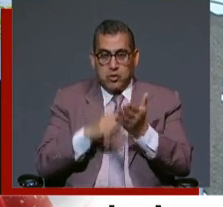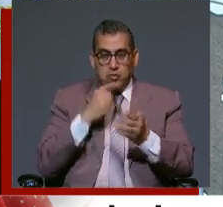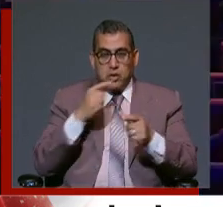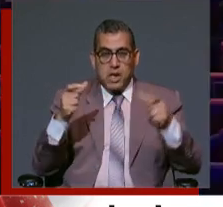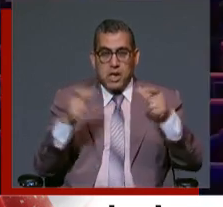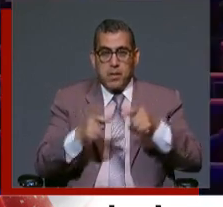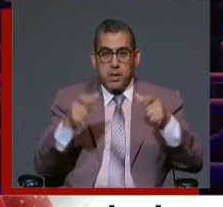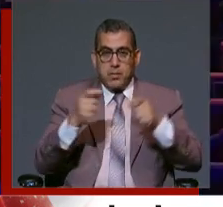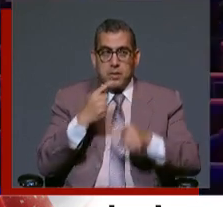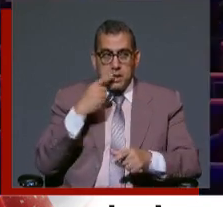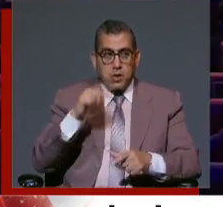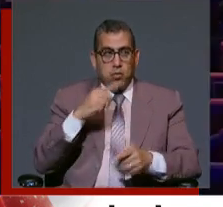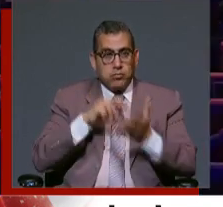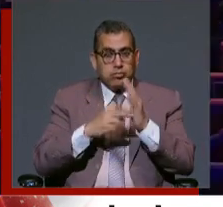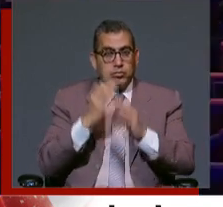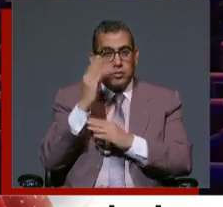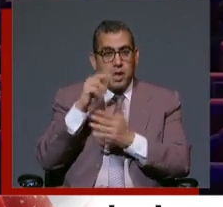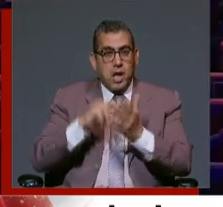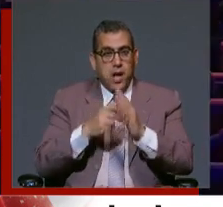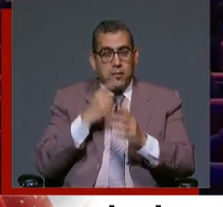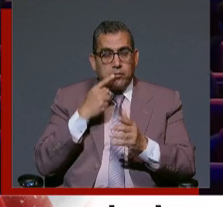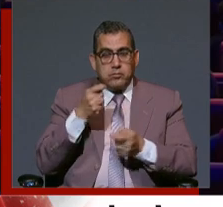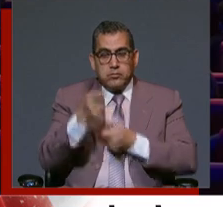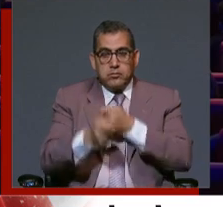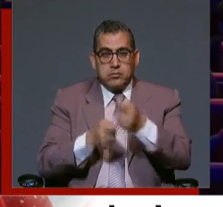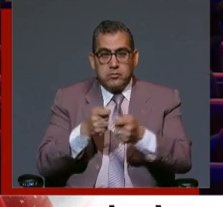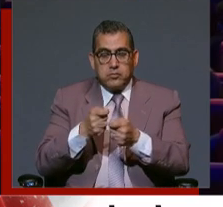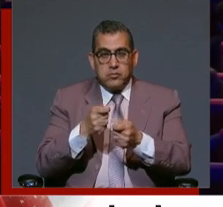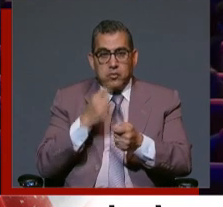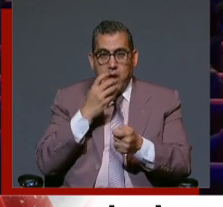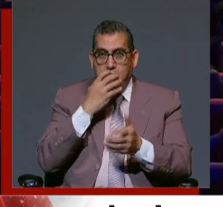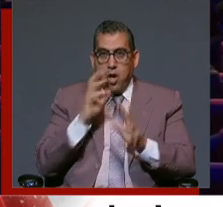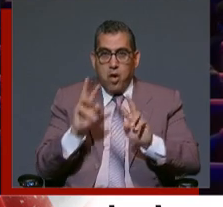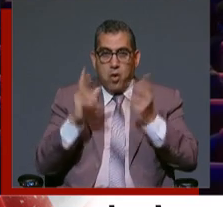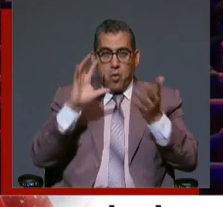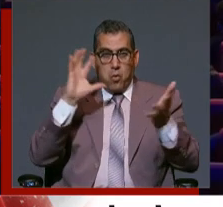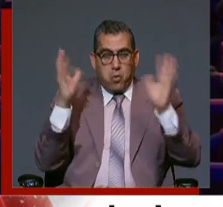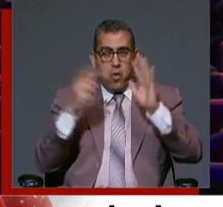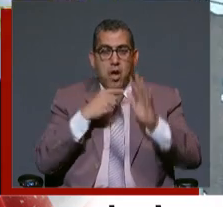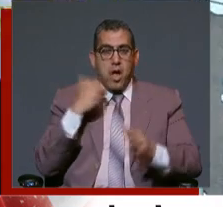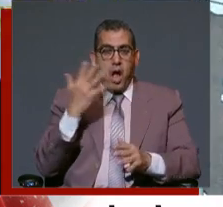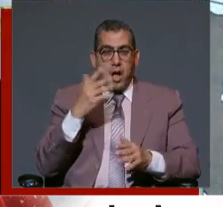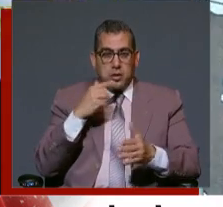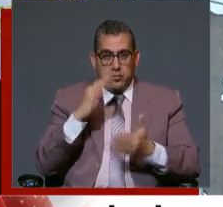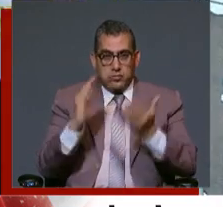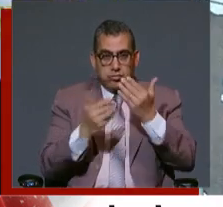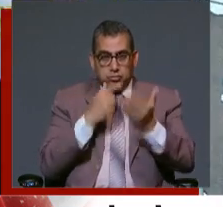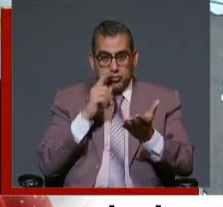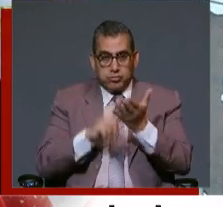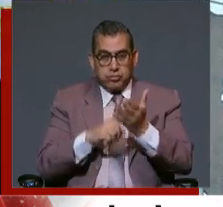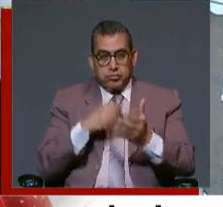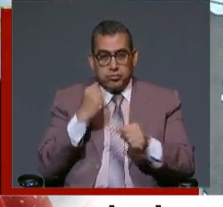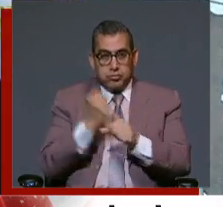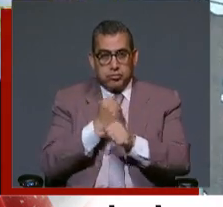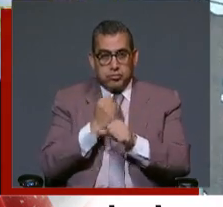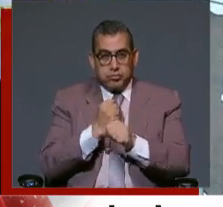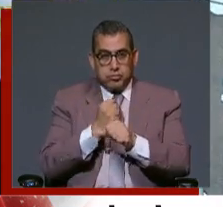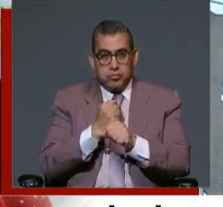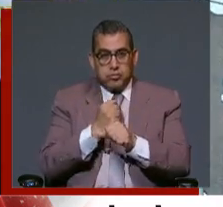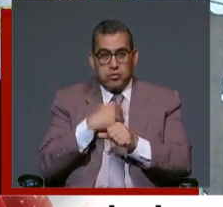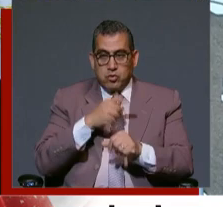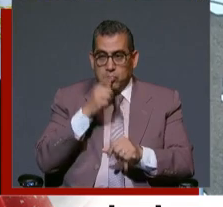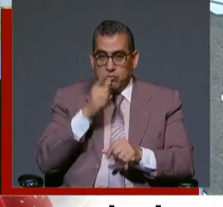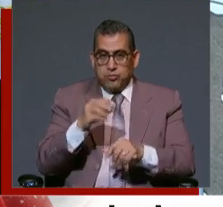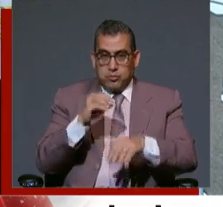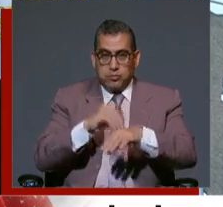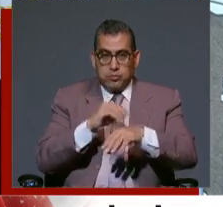السنوية والتي تتمحور حول تمويل التغير المناخ والنمو الأخضر. بدين ذي بادئ، أود أن أهنئ رئيس